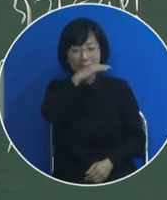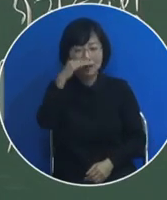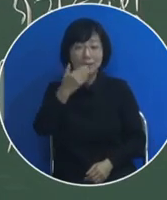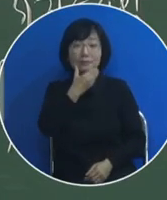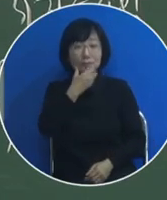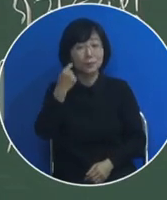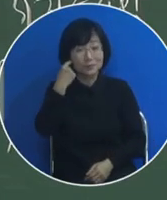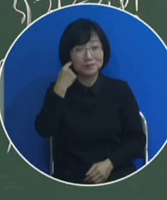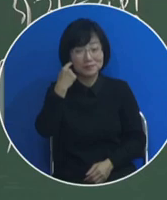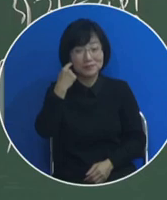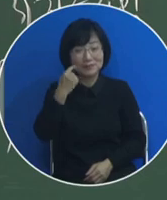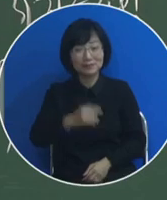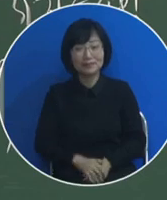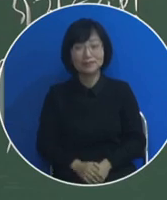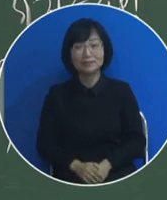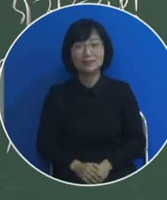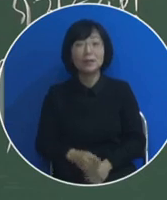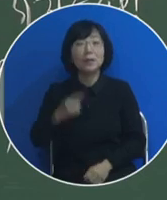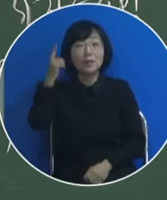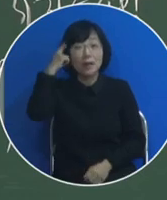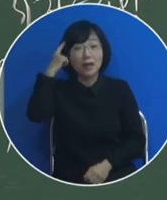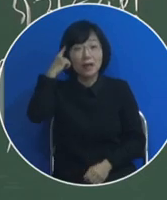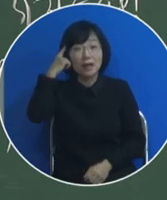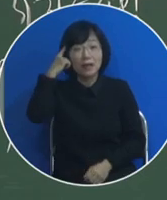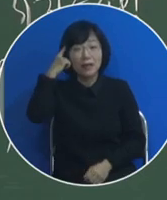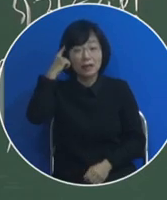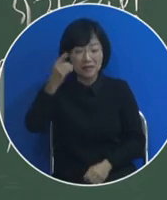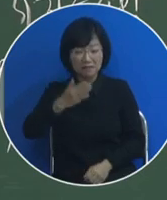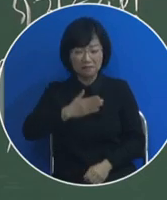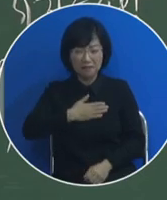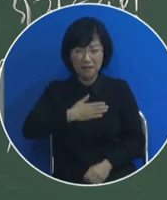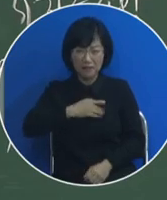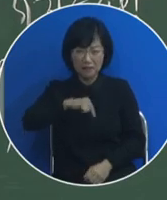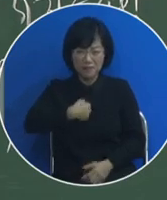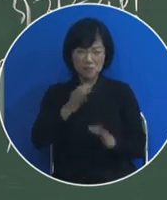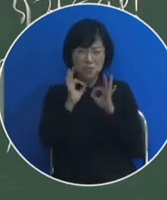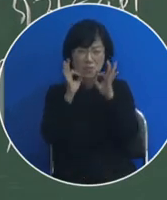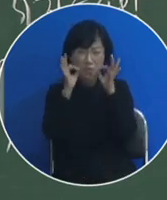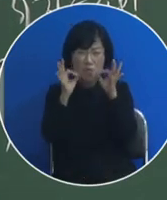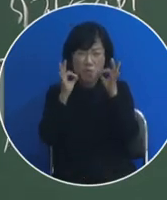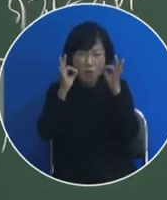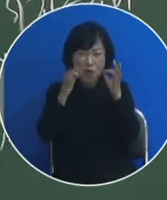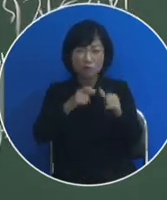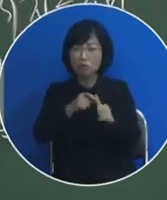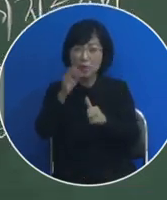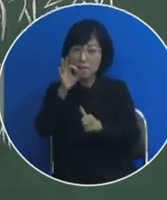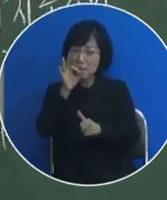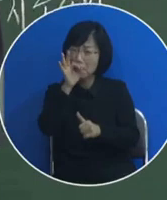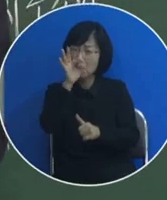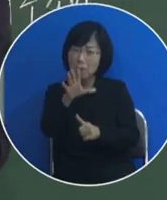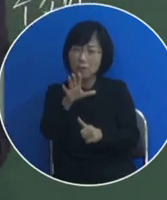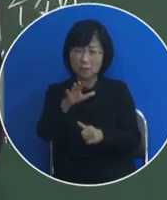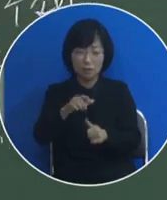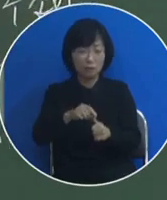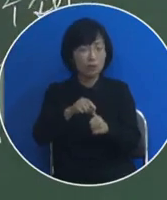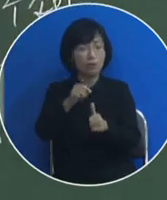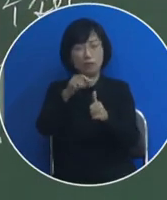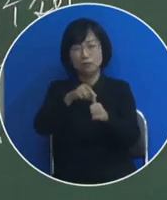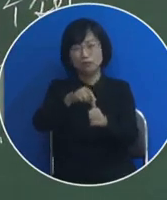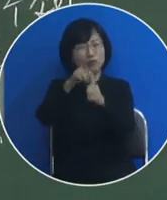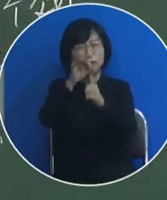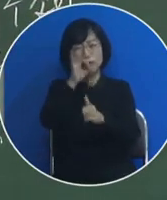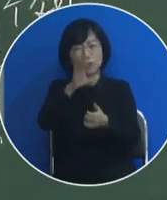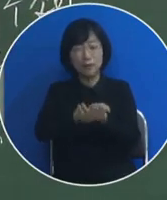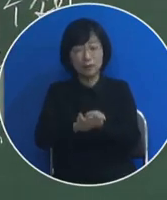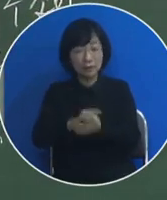왜냐? 나라고 하는 존재는 구원받을 수 없기 때문입니다. Because I cannot receive salvation. 왜냐? 나라고 하는 존재는 영적 싸움에